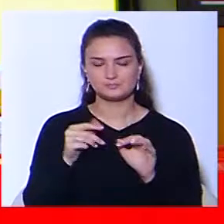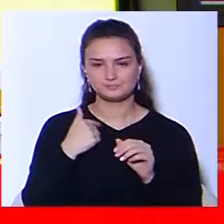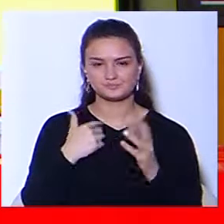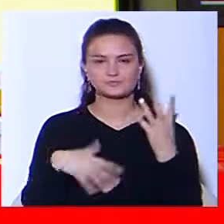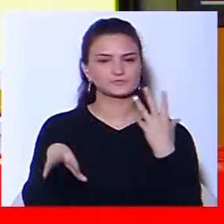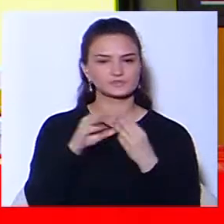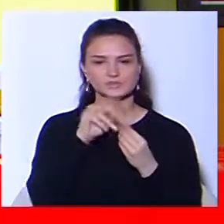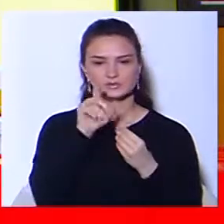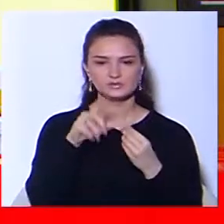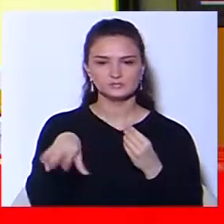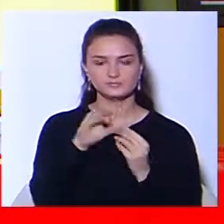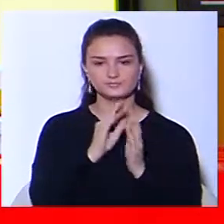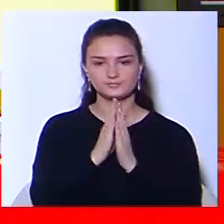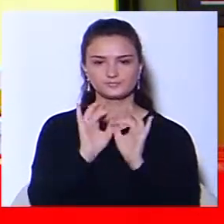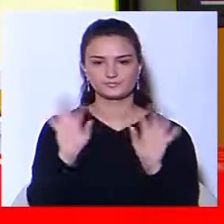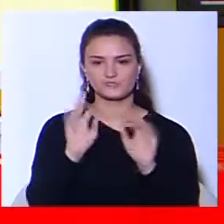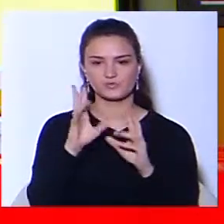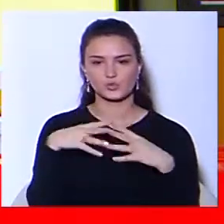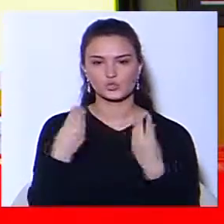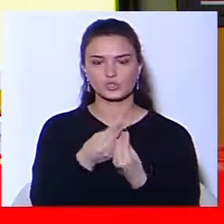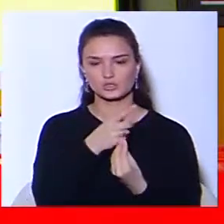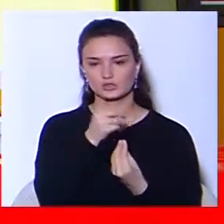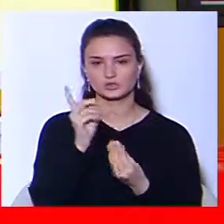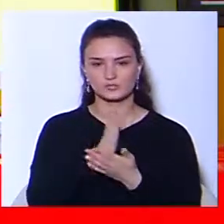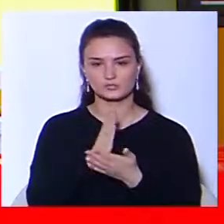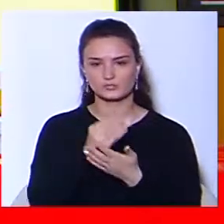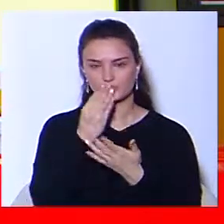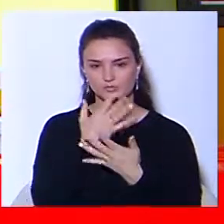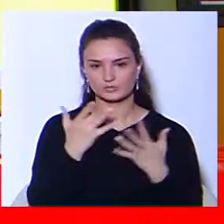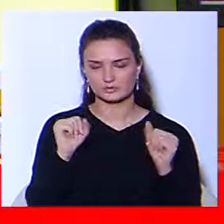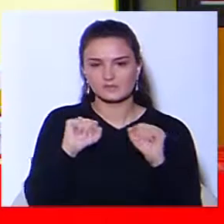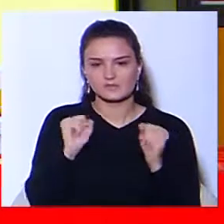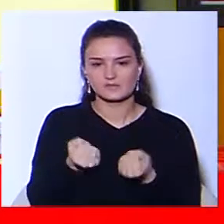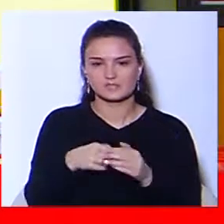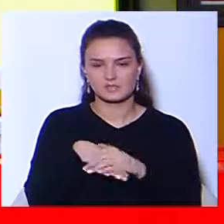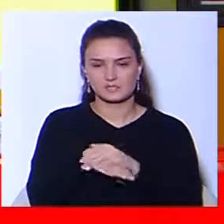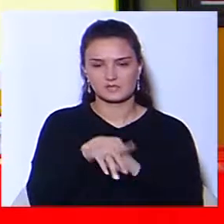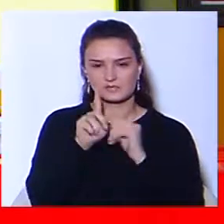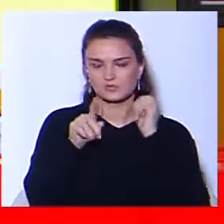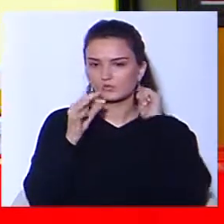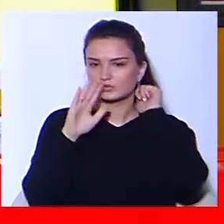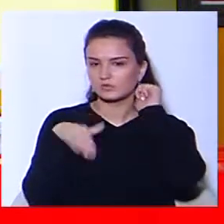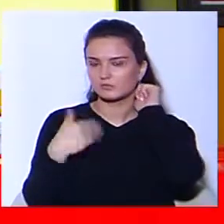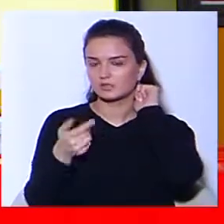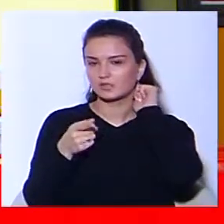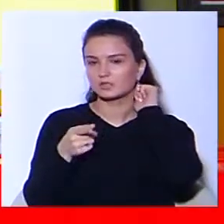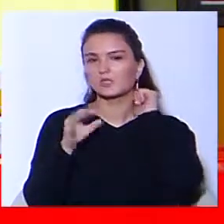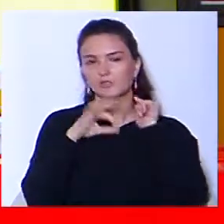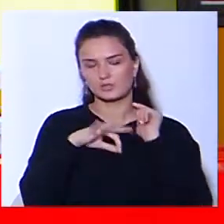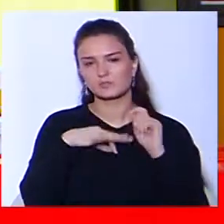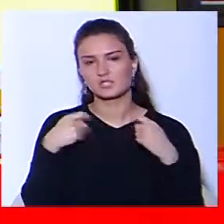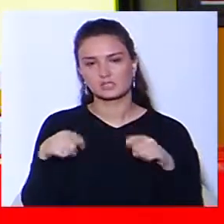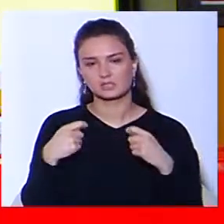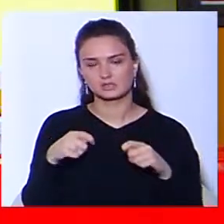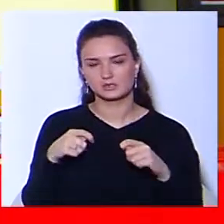მიუმართავ ყველა იმ ადამიანს, ვინც თავის ოჯახში აწარმოებს ამ პროდუქტებს, ზამთრისთვის ინახავს, ზოგი შემდეგ სავაჭროდაც გამოიტანს, ანუ